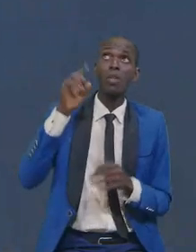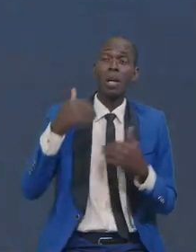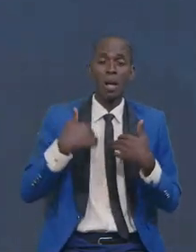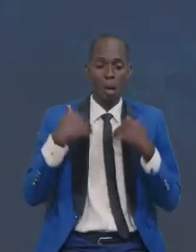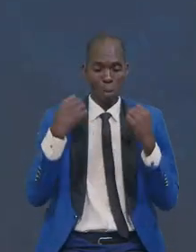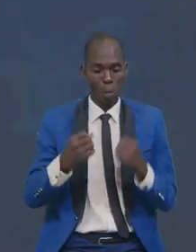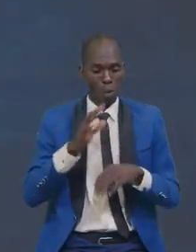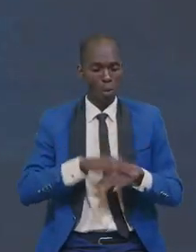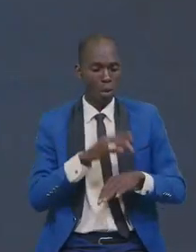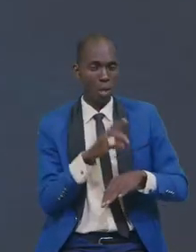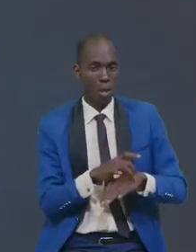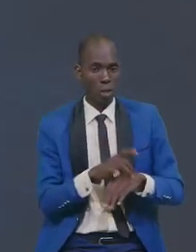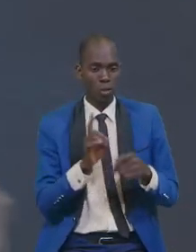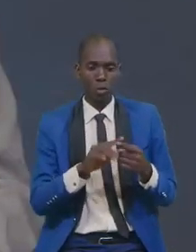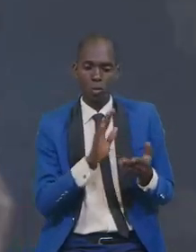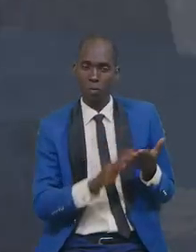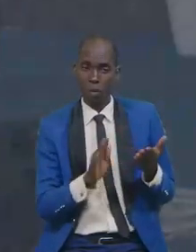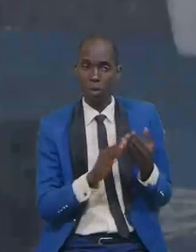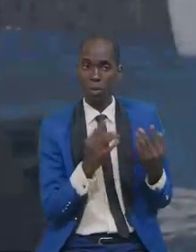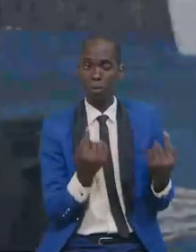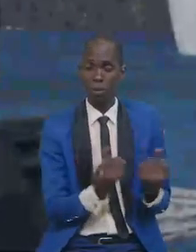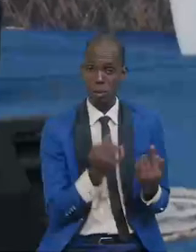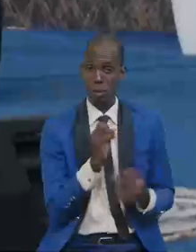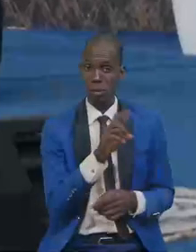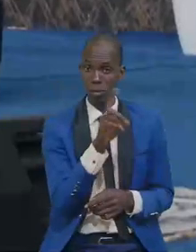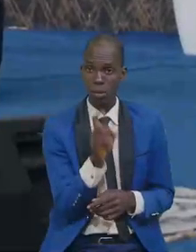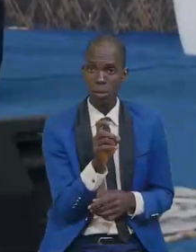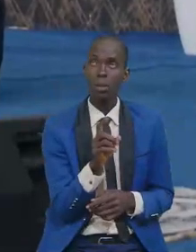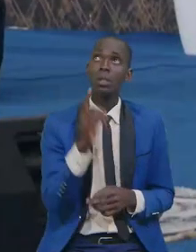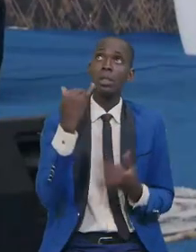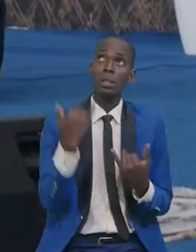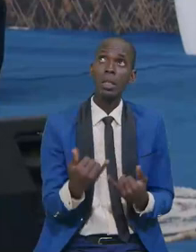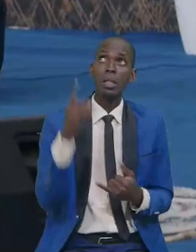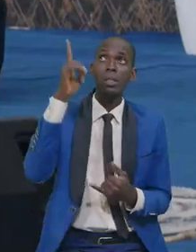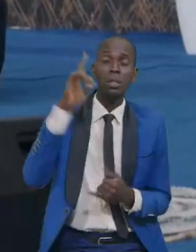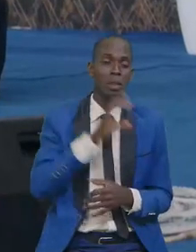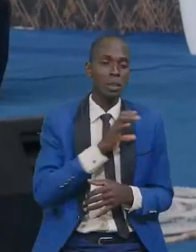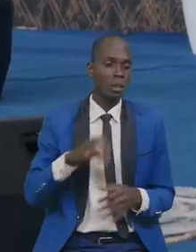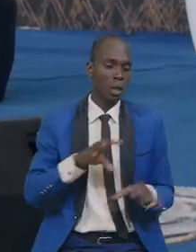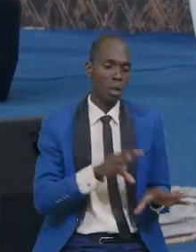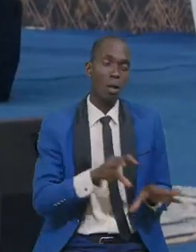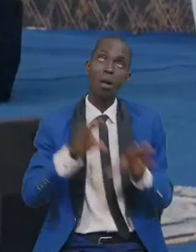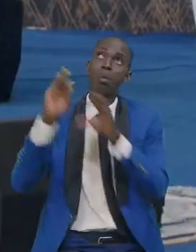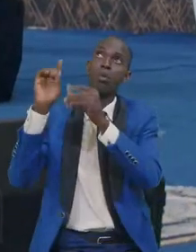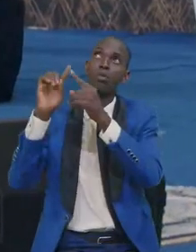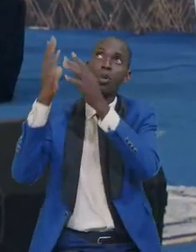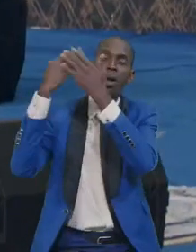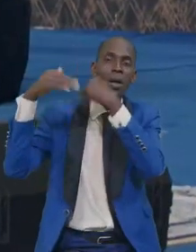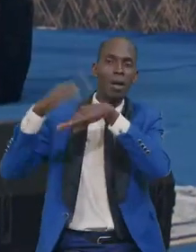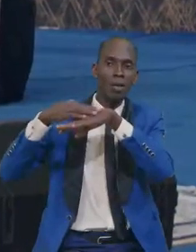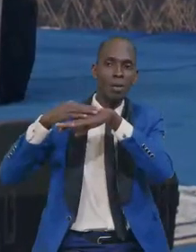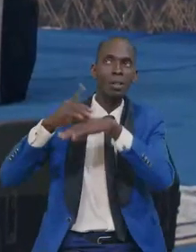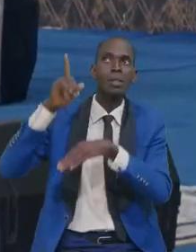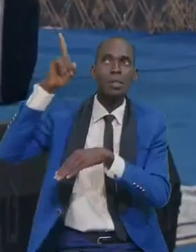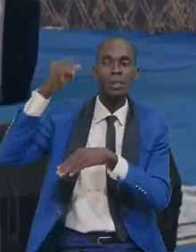le pouvoir sur la terre de pardonner les péchés, maintenant il est reparti au ciel. Il